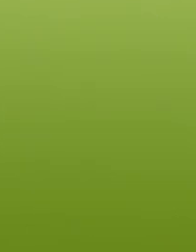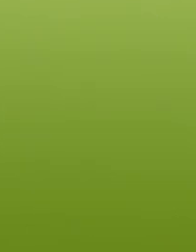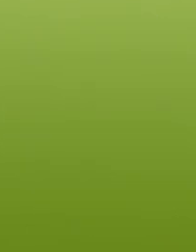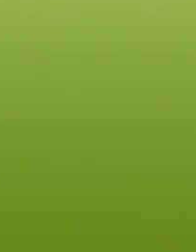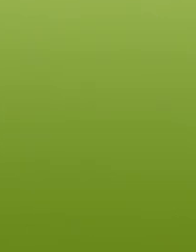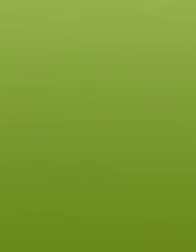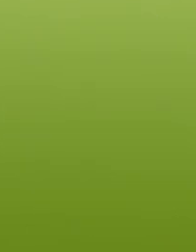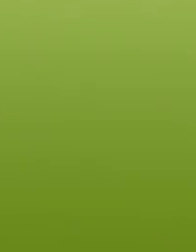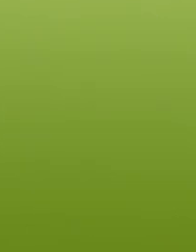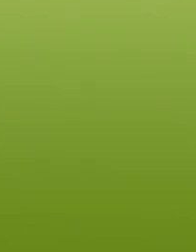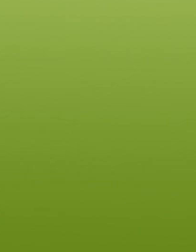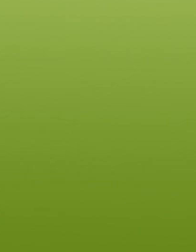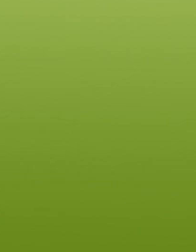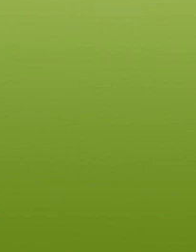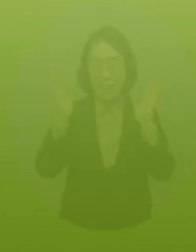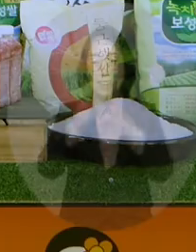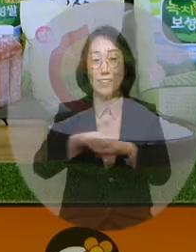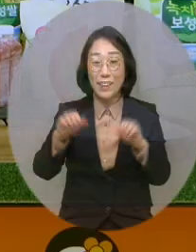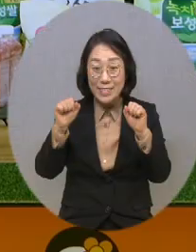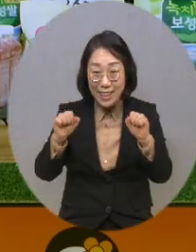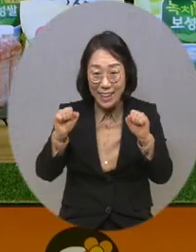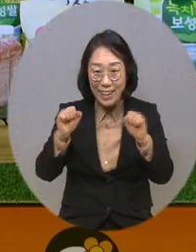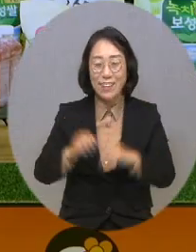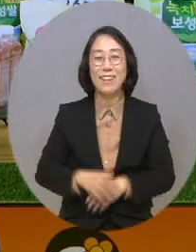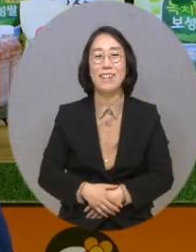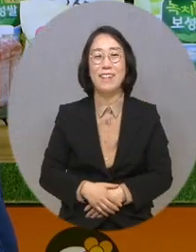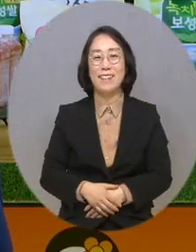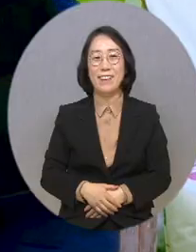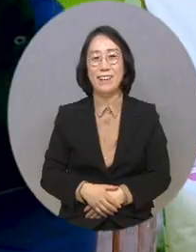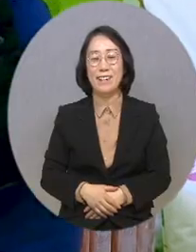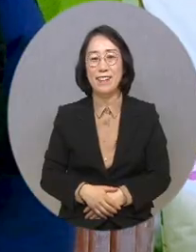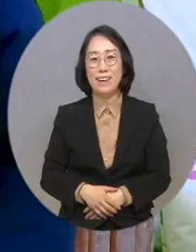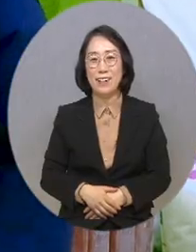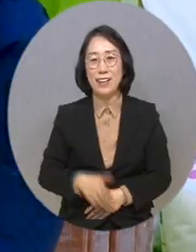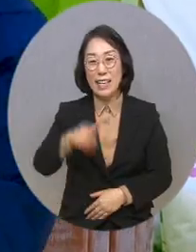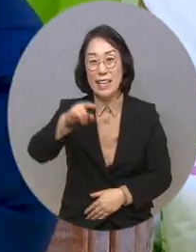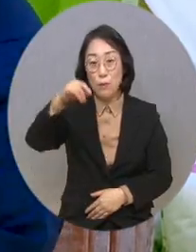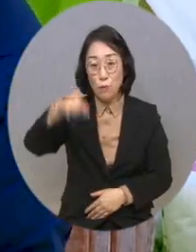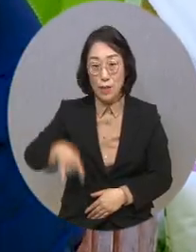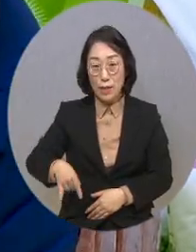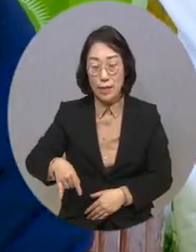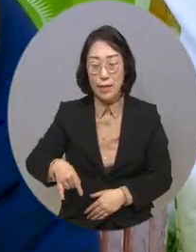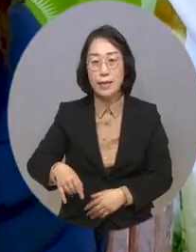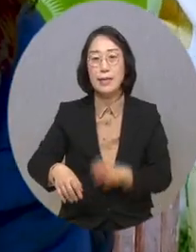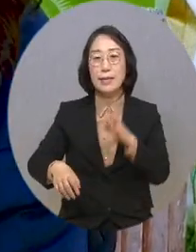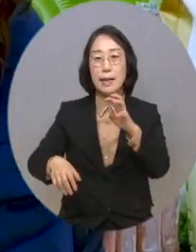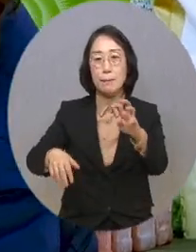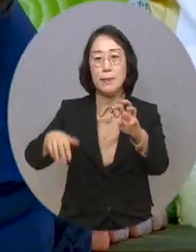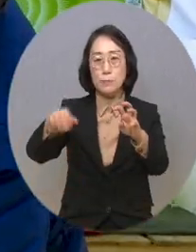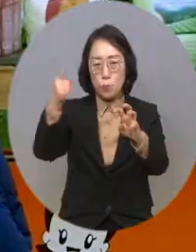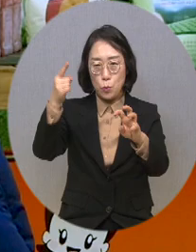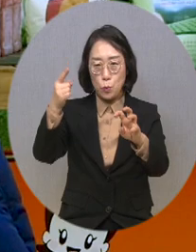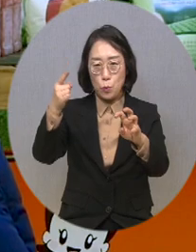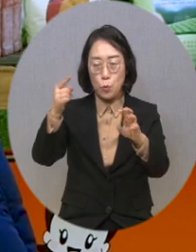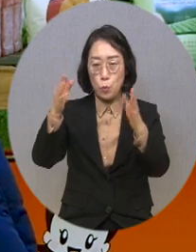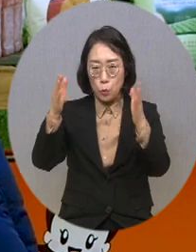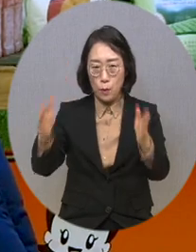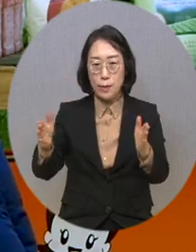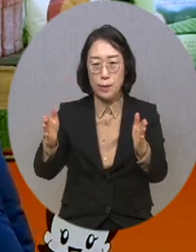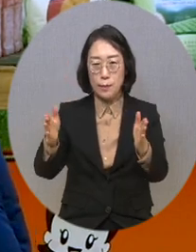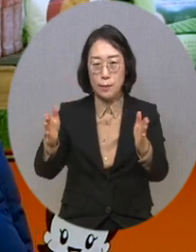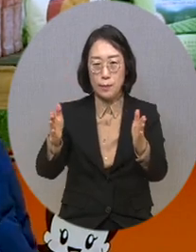와, 안녕하세요. 안녕하세요. 반갑습니다. 키위 네. 자랑 30초 드릴 테니까. 네.